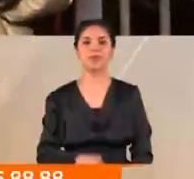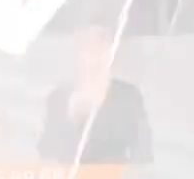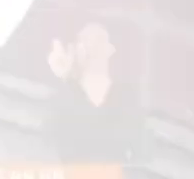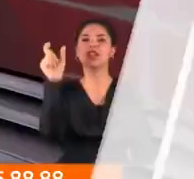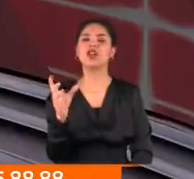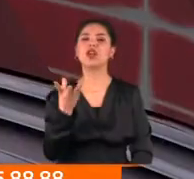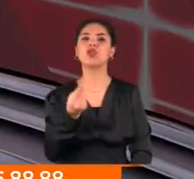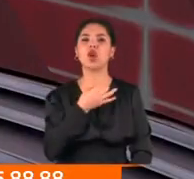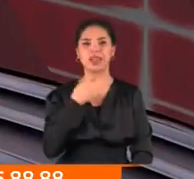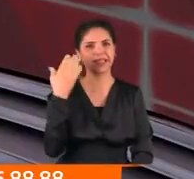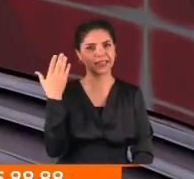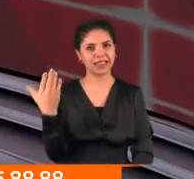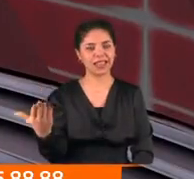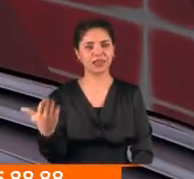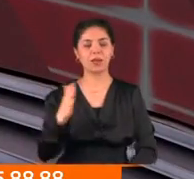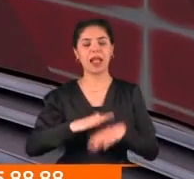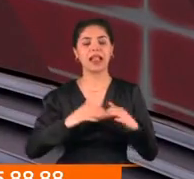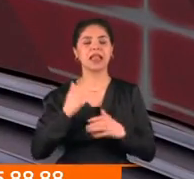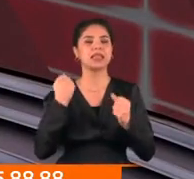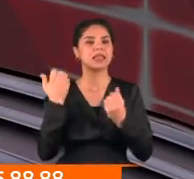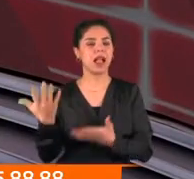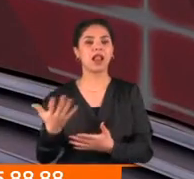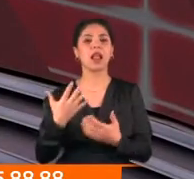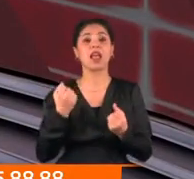Marangöz çok çok teşekkürler. Ellerinize sağlık